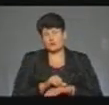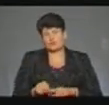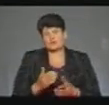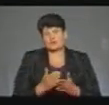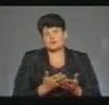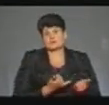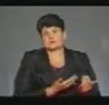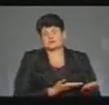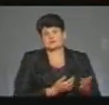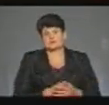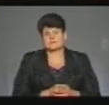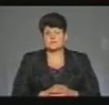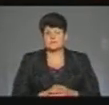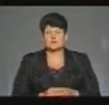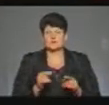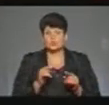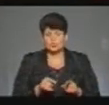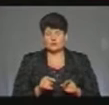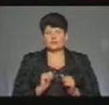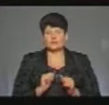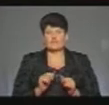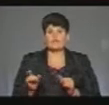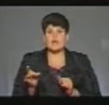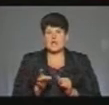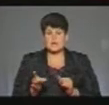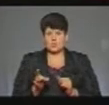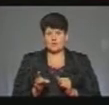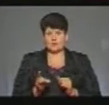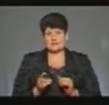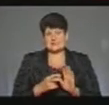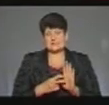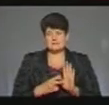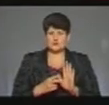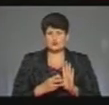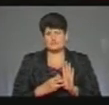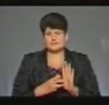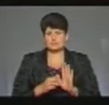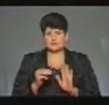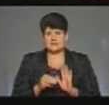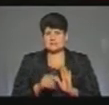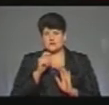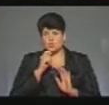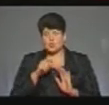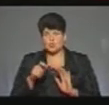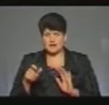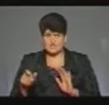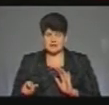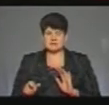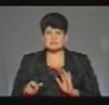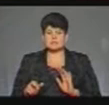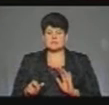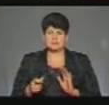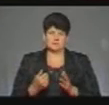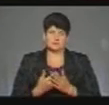його маємо сьогодні. Таким чином, власне, в районі, ну, принаймні 700-800 тисяч українців, а то й більше, я дослідники називаю цифру до